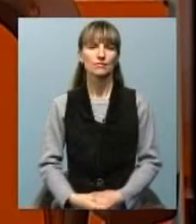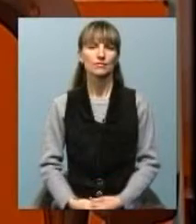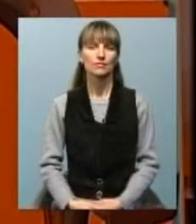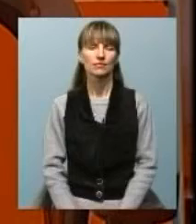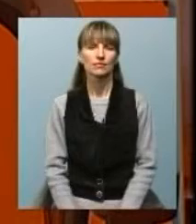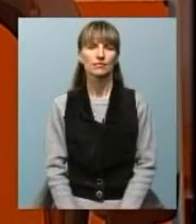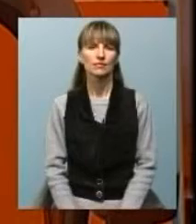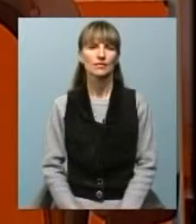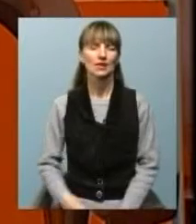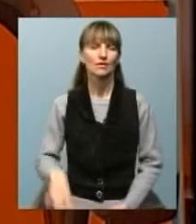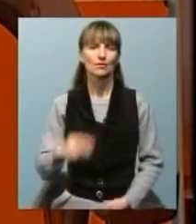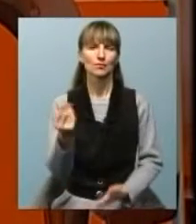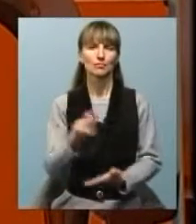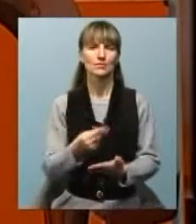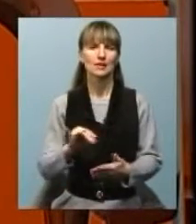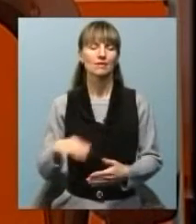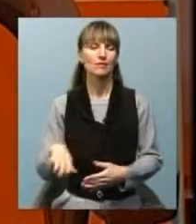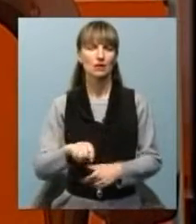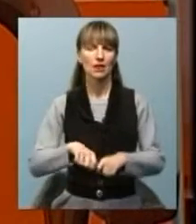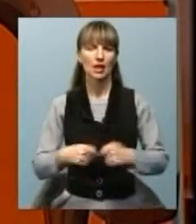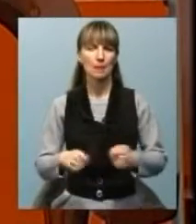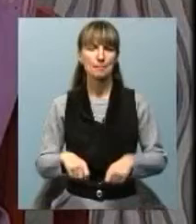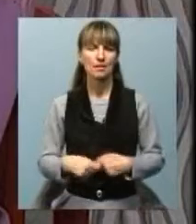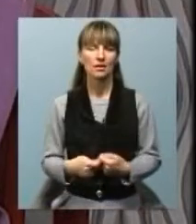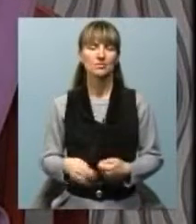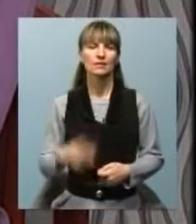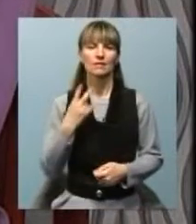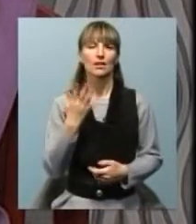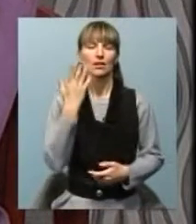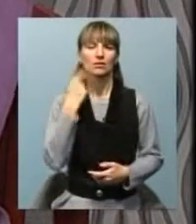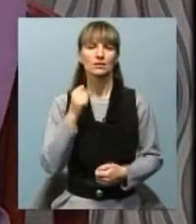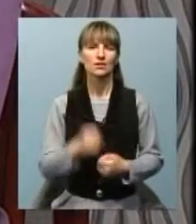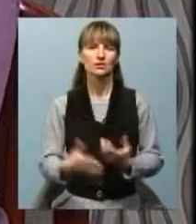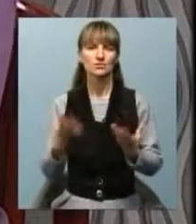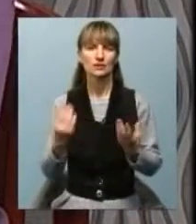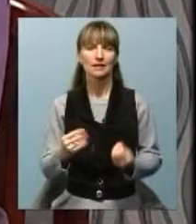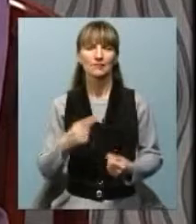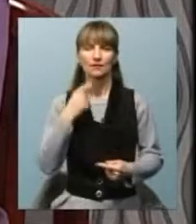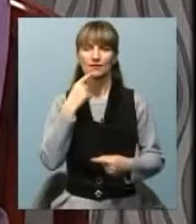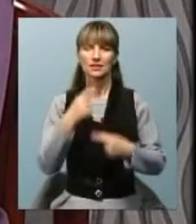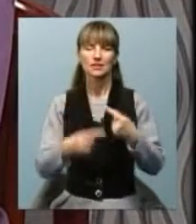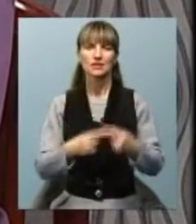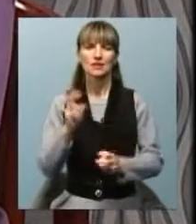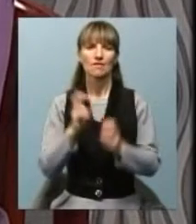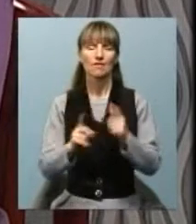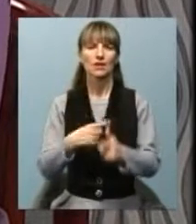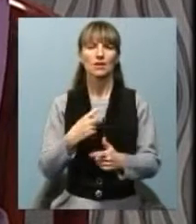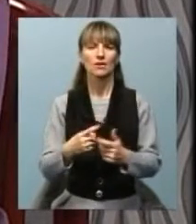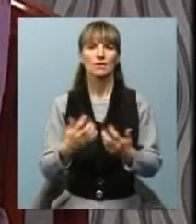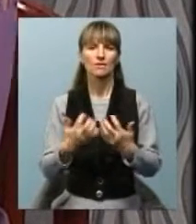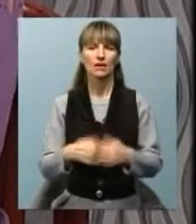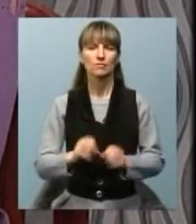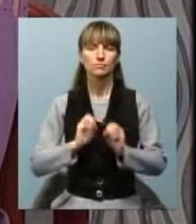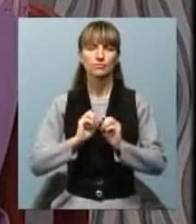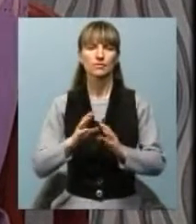все обрисовують і все ламають. Або ще бачила, коли щодня постійно заводи чи фабрики викидають